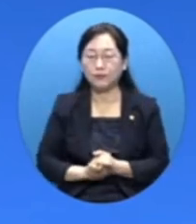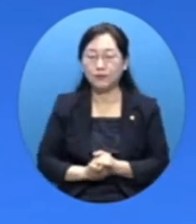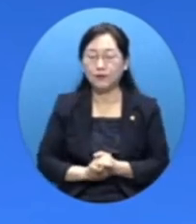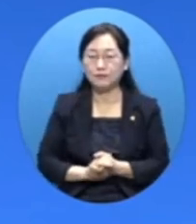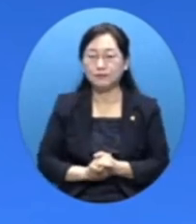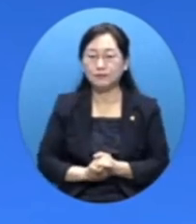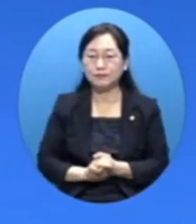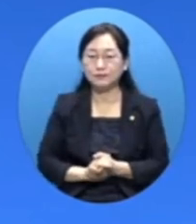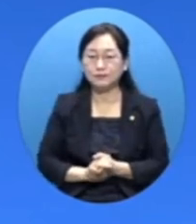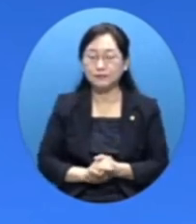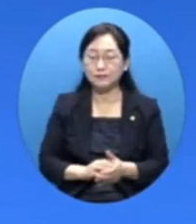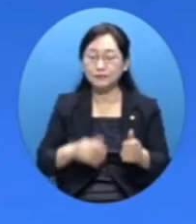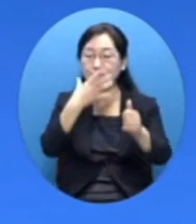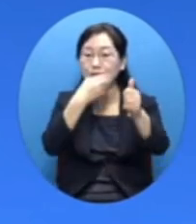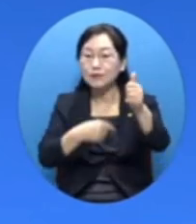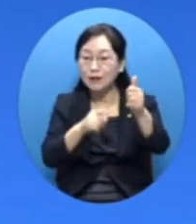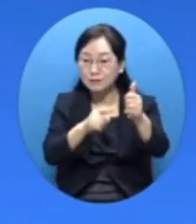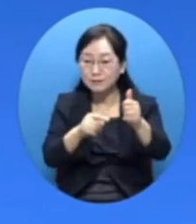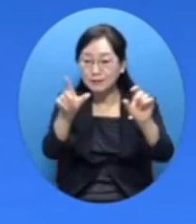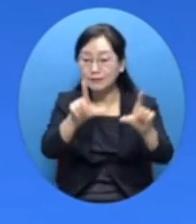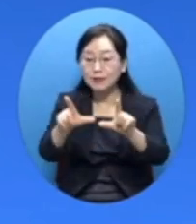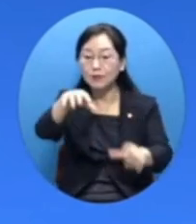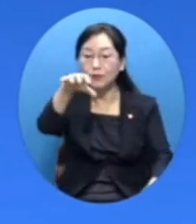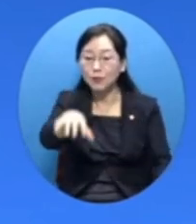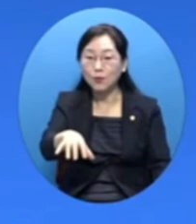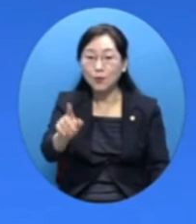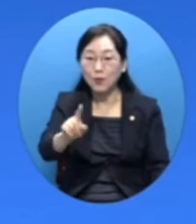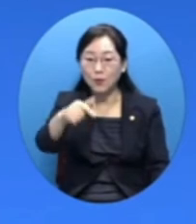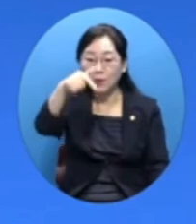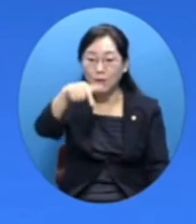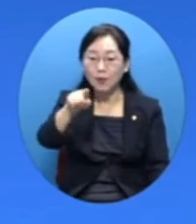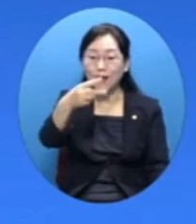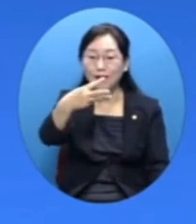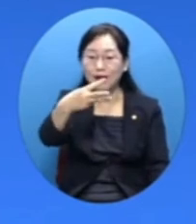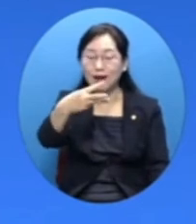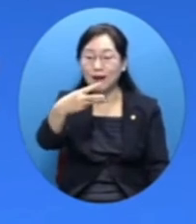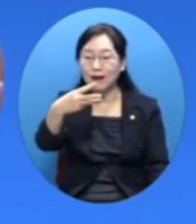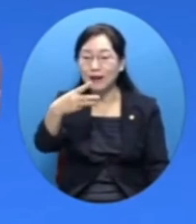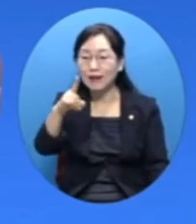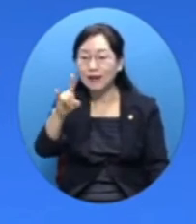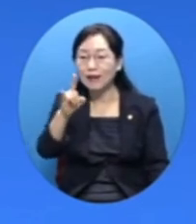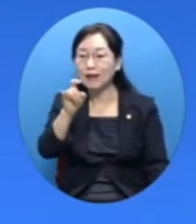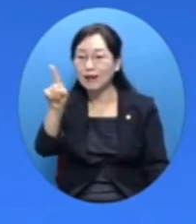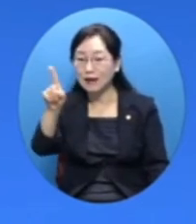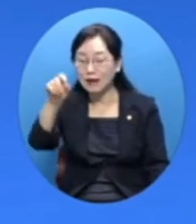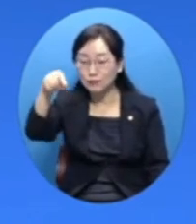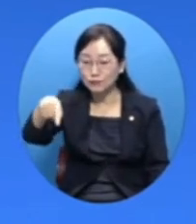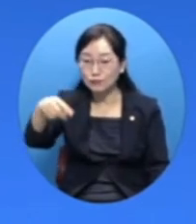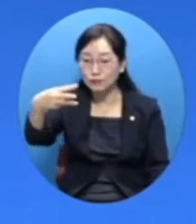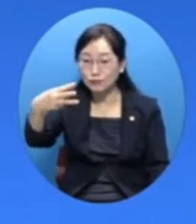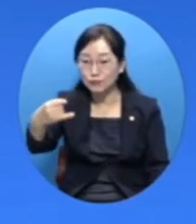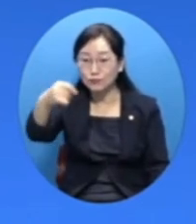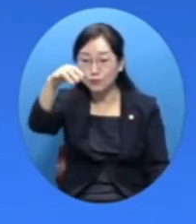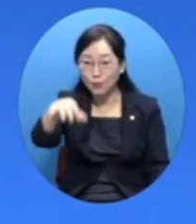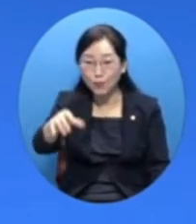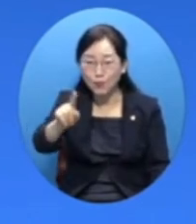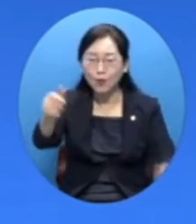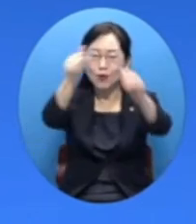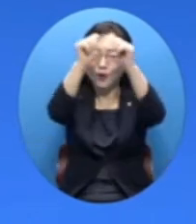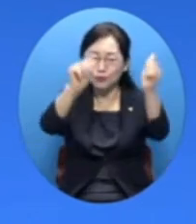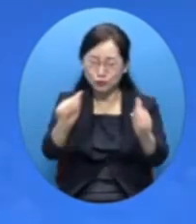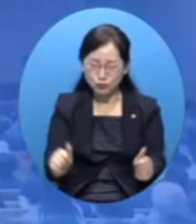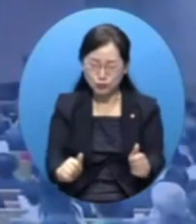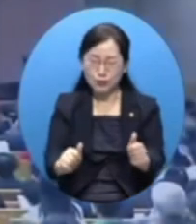근데이 아브라함이 살고 있던 동네는 갈라고 하는 우상의 도시였습니다 하나님께서 그를